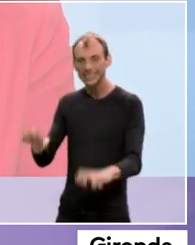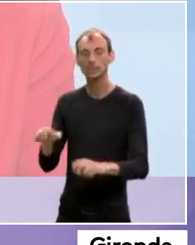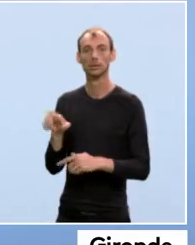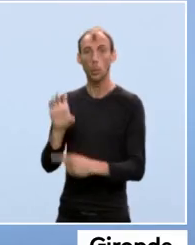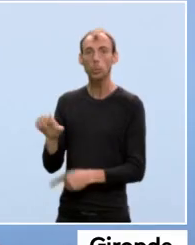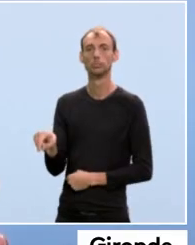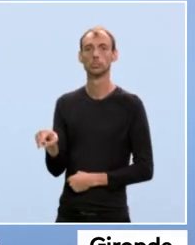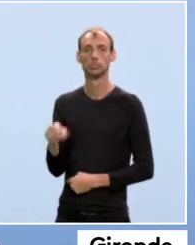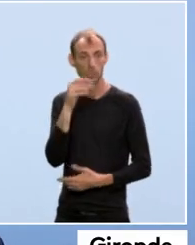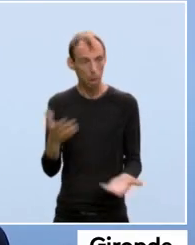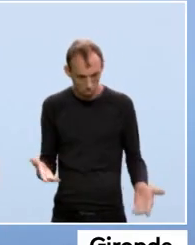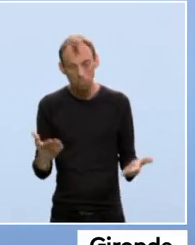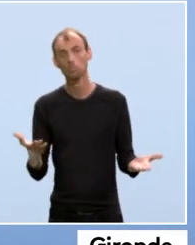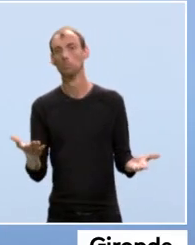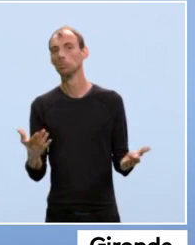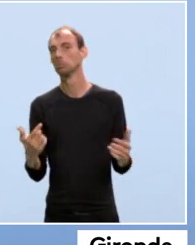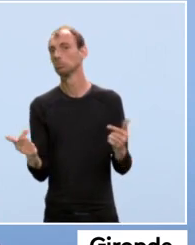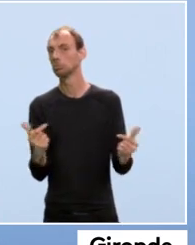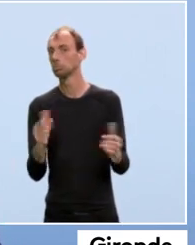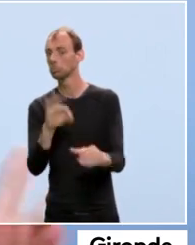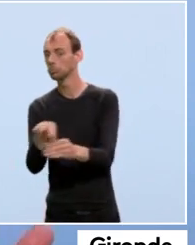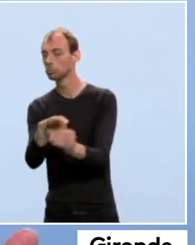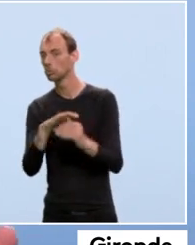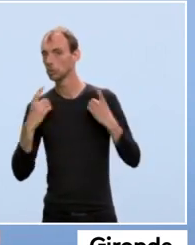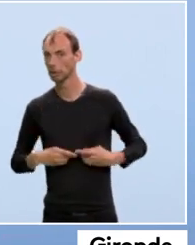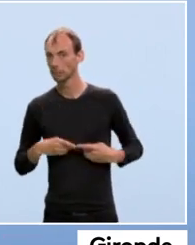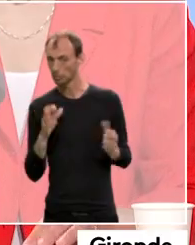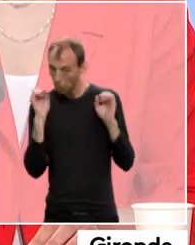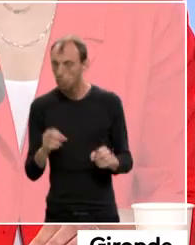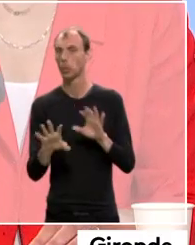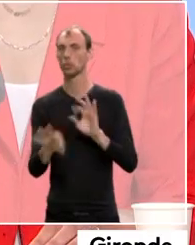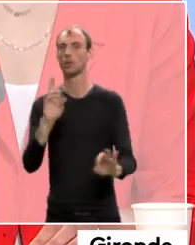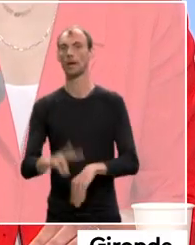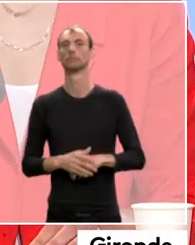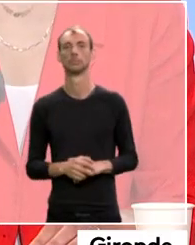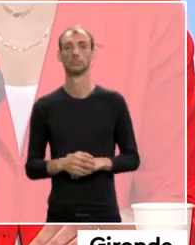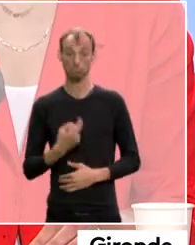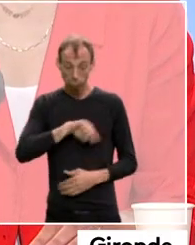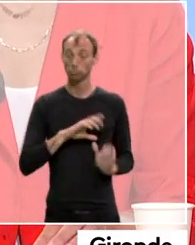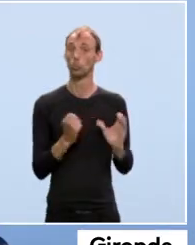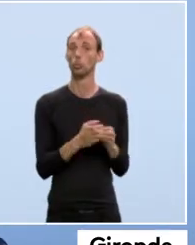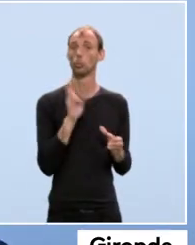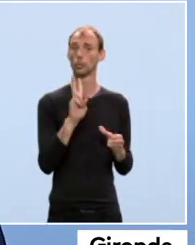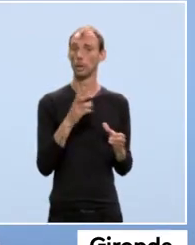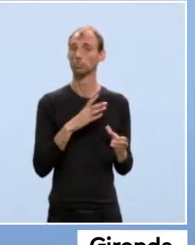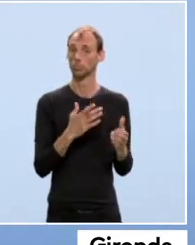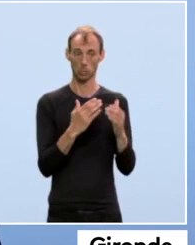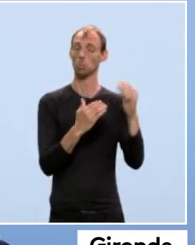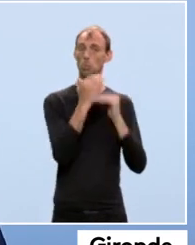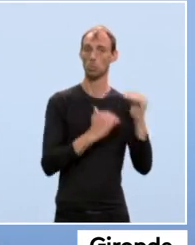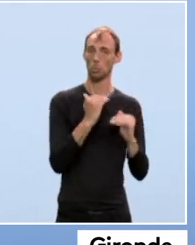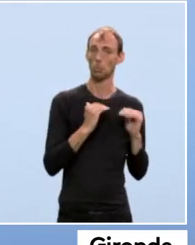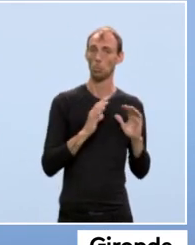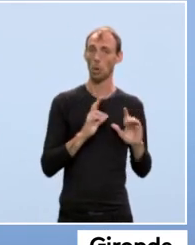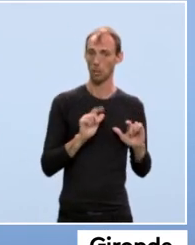le choix et effectivement c'est très important parce que l'union de la gauche et des écologistes proposent un projet qui est extrêmement différent du projet